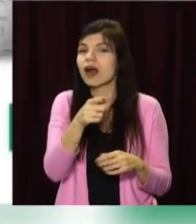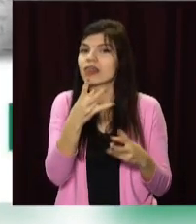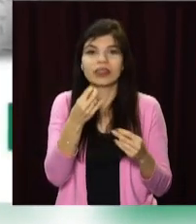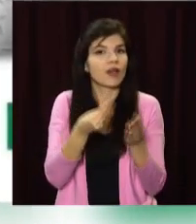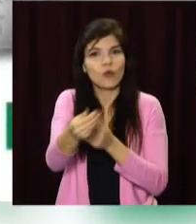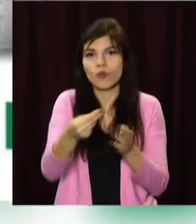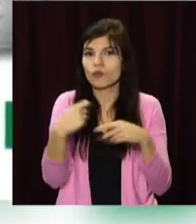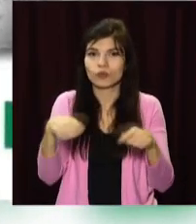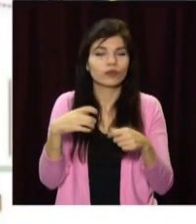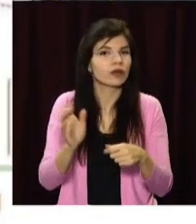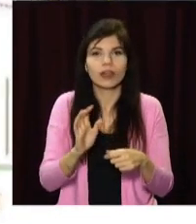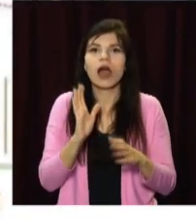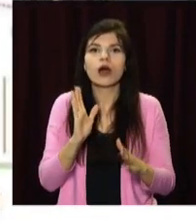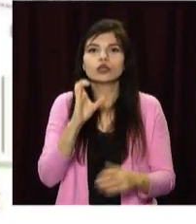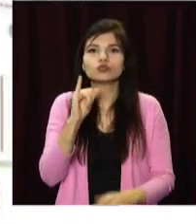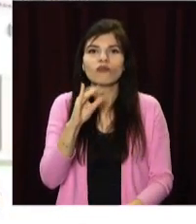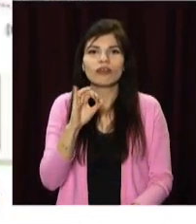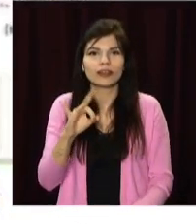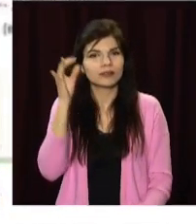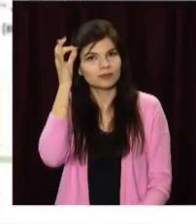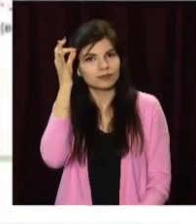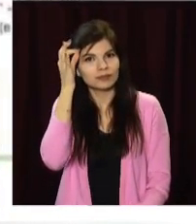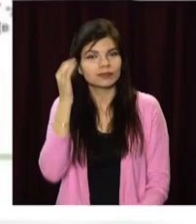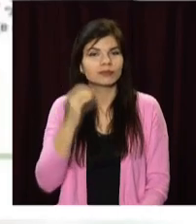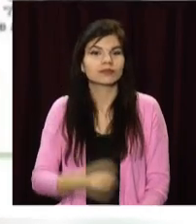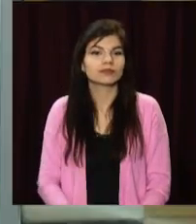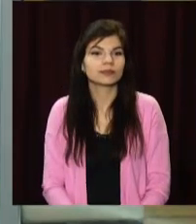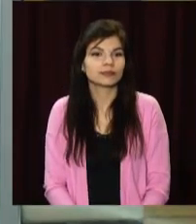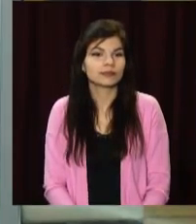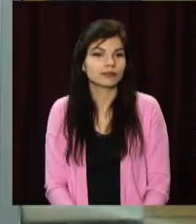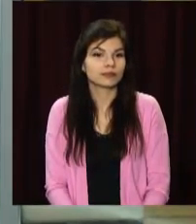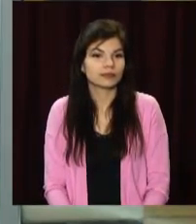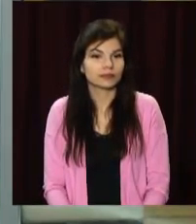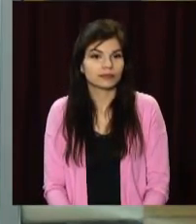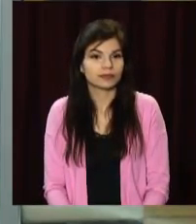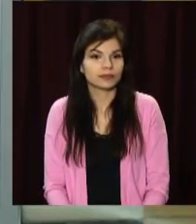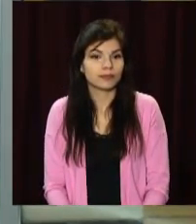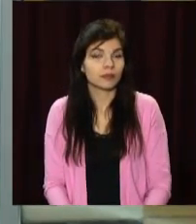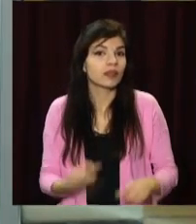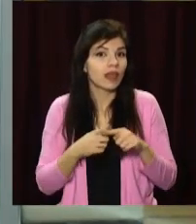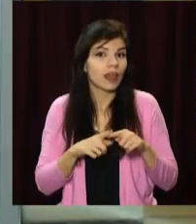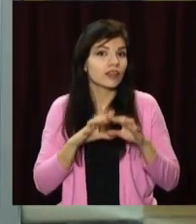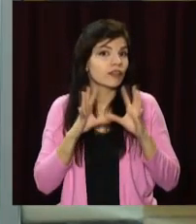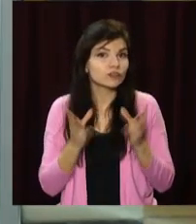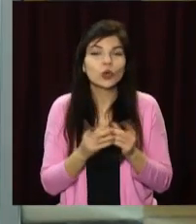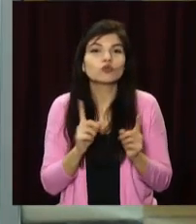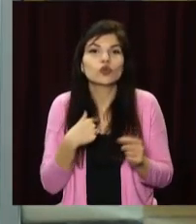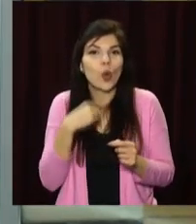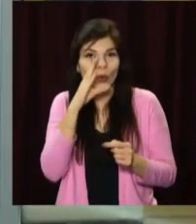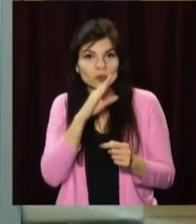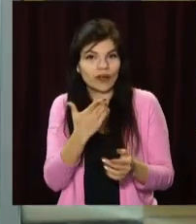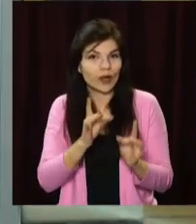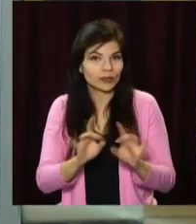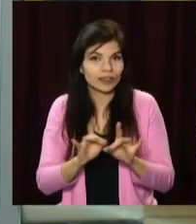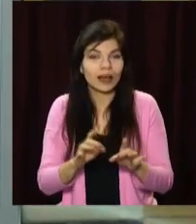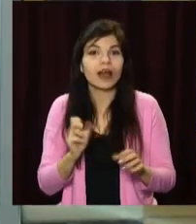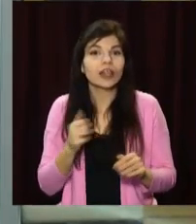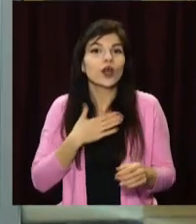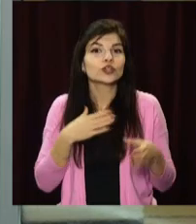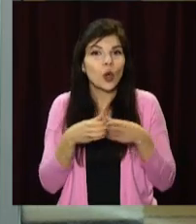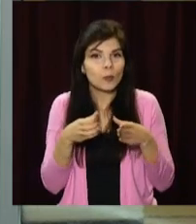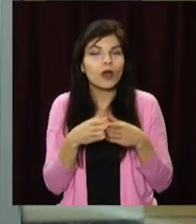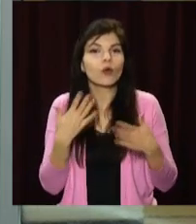– 2,5 тисячі. Монета не платіжна, а сувенірна. Наразі це все, що встигаю розповісти на цю мить. Та наша команда